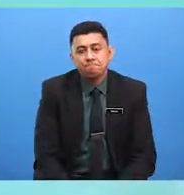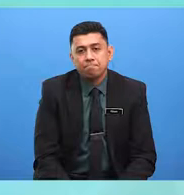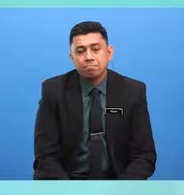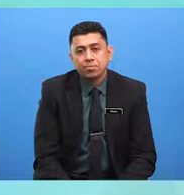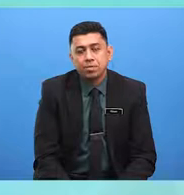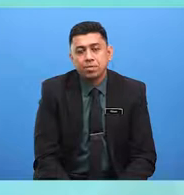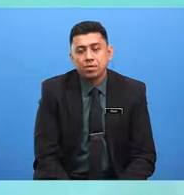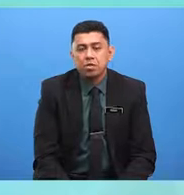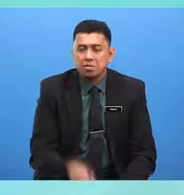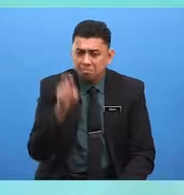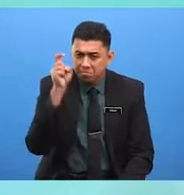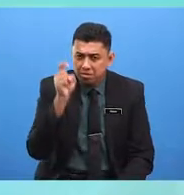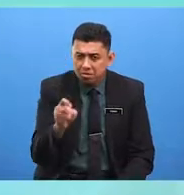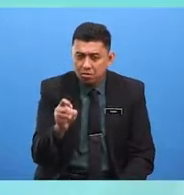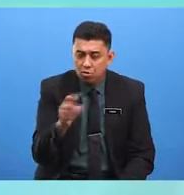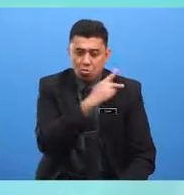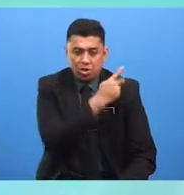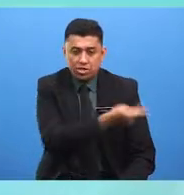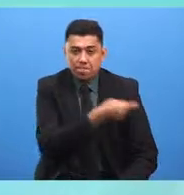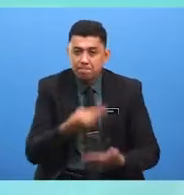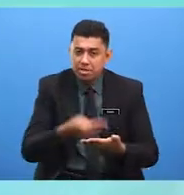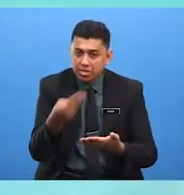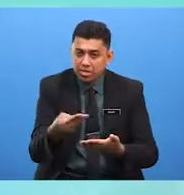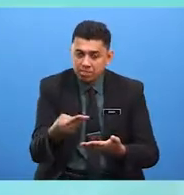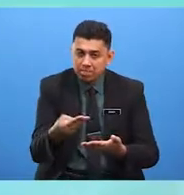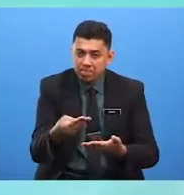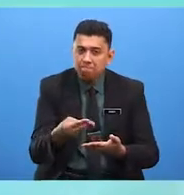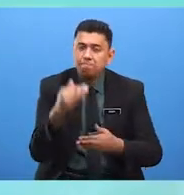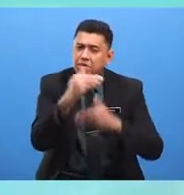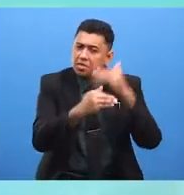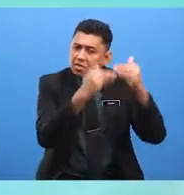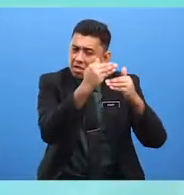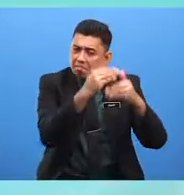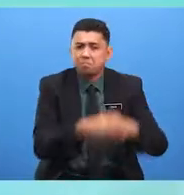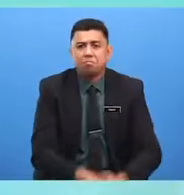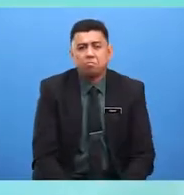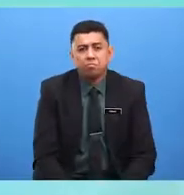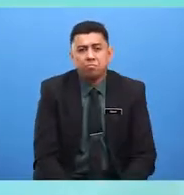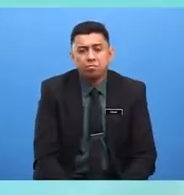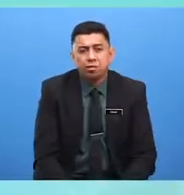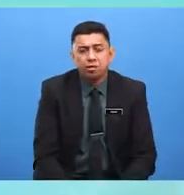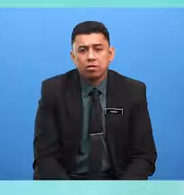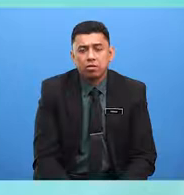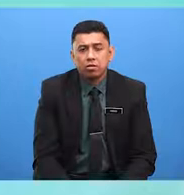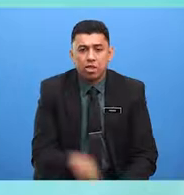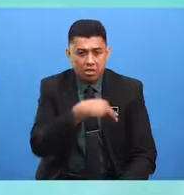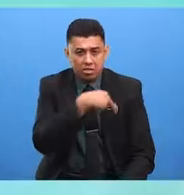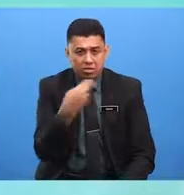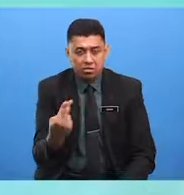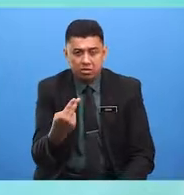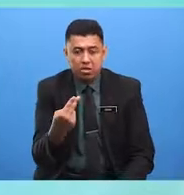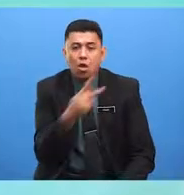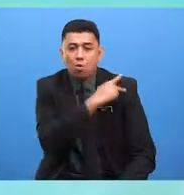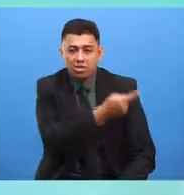semestinya kuasa beli pengguna juga akan meningkat hasil dari Pakde peningkatan kuase di